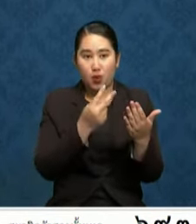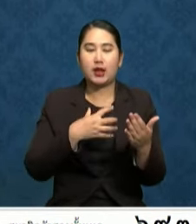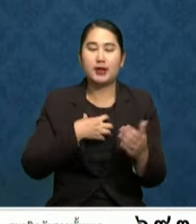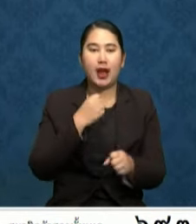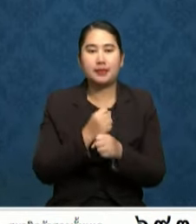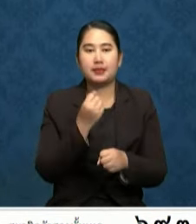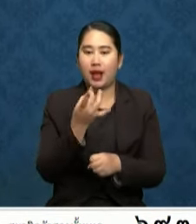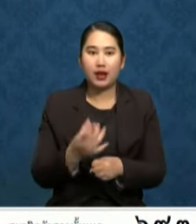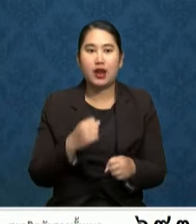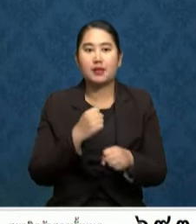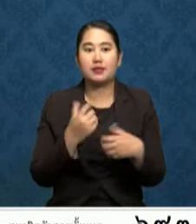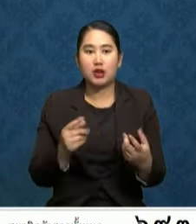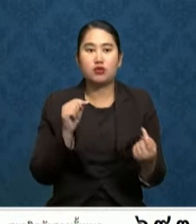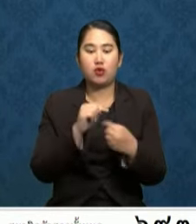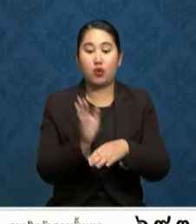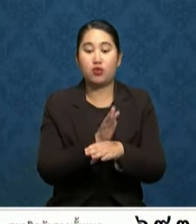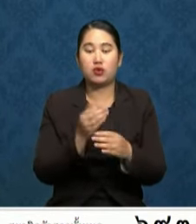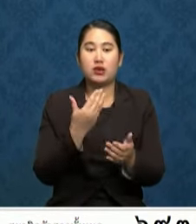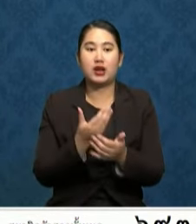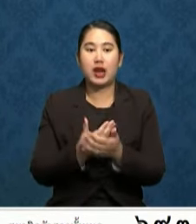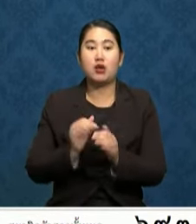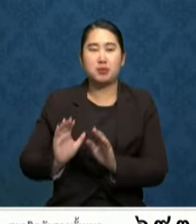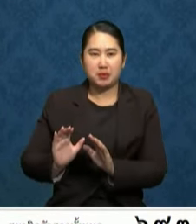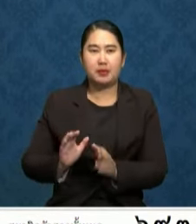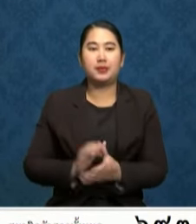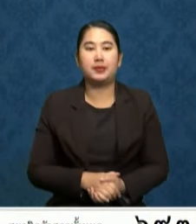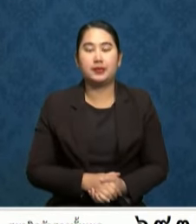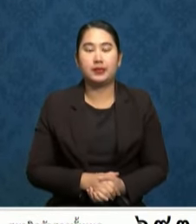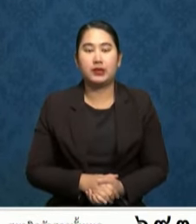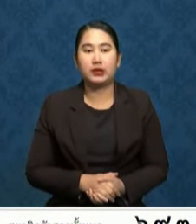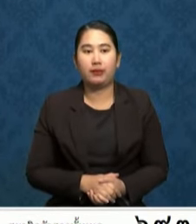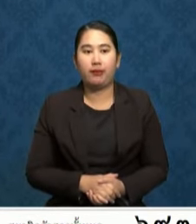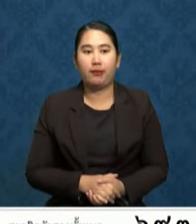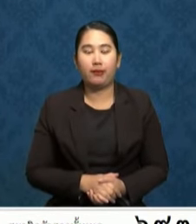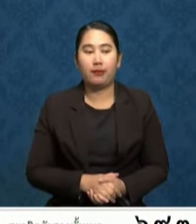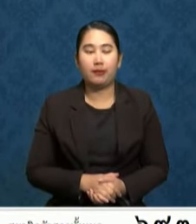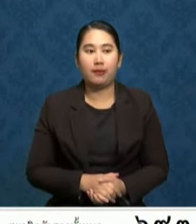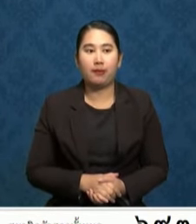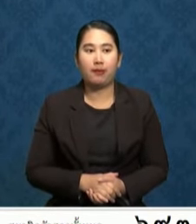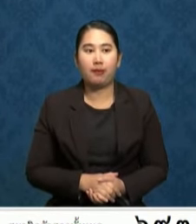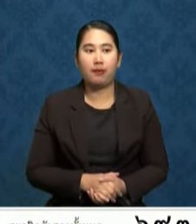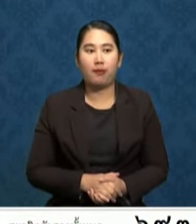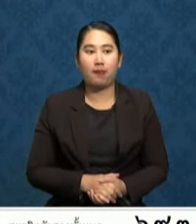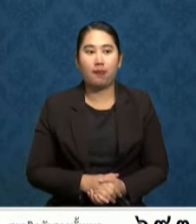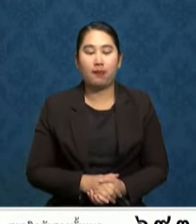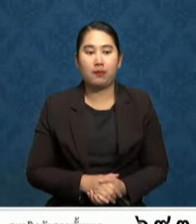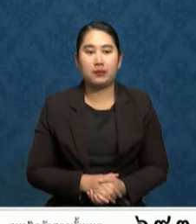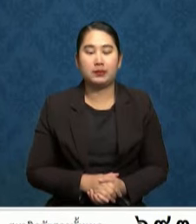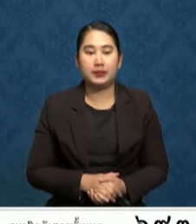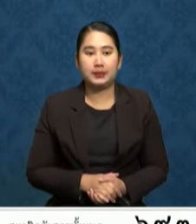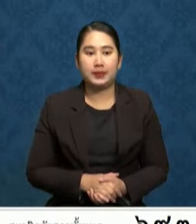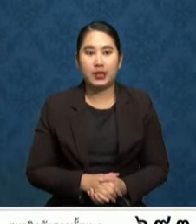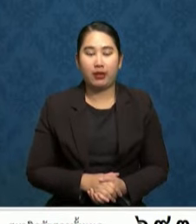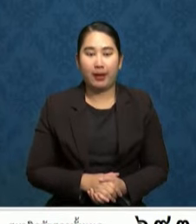อย่างไรให้เกิดการลงทุนในภาคเหล่านี้โดยไม่ใช้เงินของเราให้มากที่สุดนะครับครับเพราะฉะนั้นก็ก็จะเลย